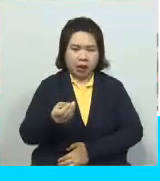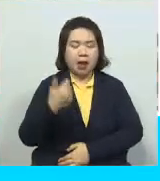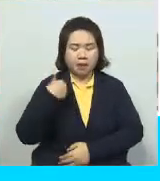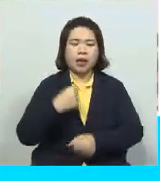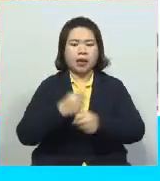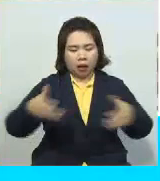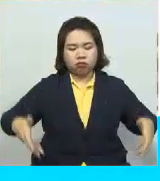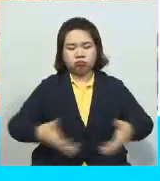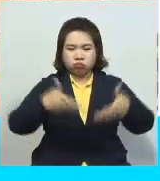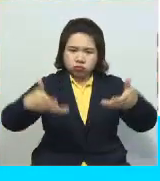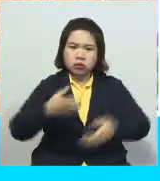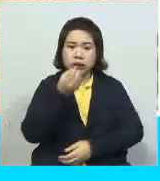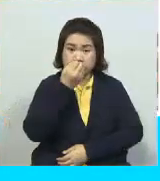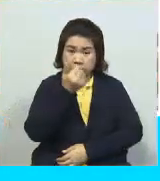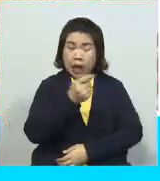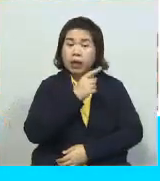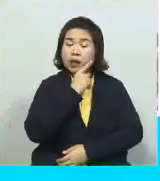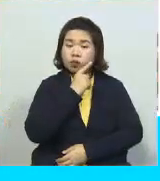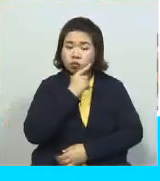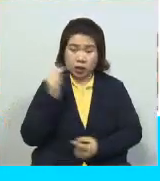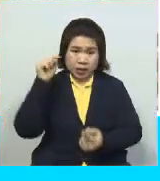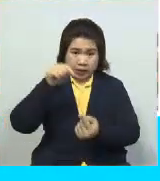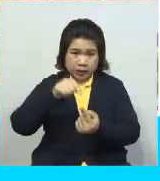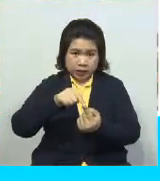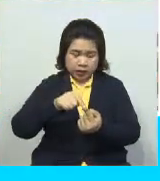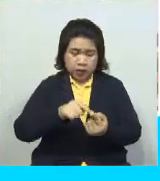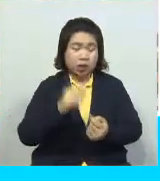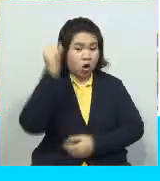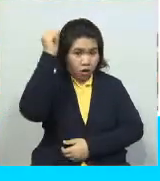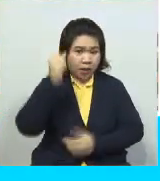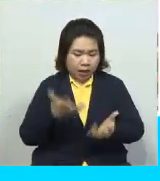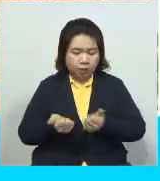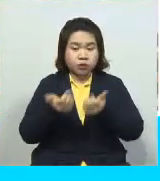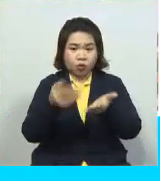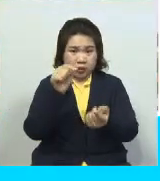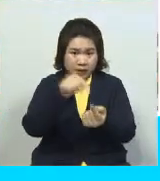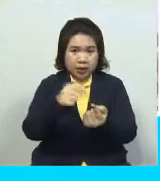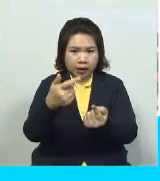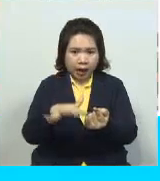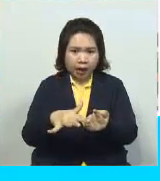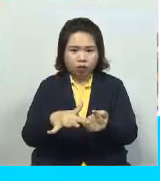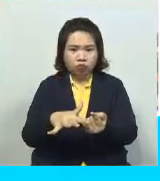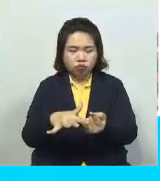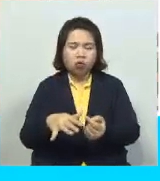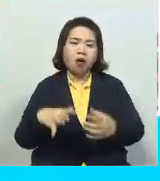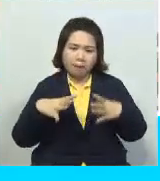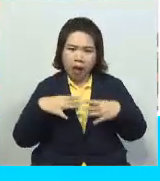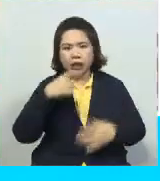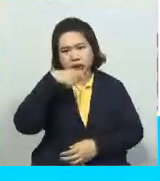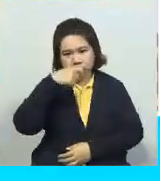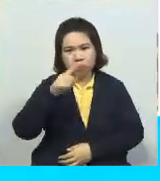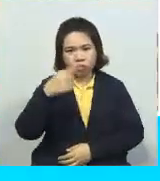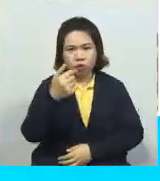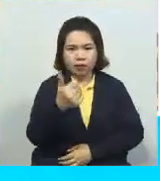พระราชทานไว้ให้พี่น้องประชาชนลงมาพอลงจากรถเสร็จก็สามารถที่จะแบบทานอาหารอะไรก่อนน